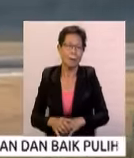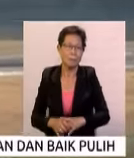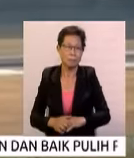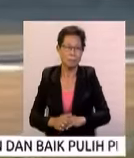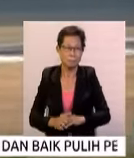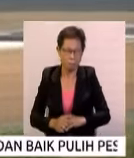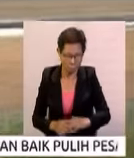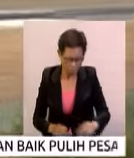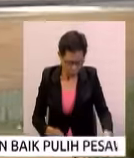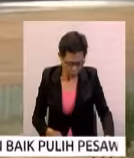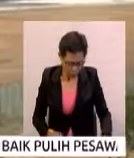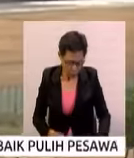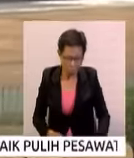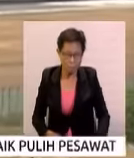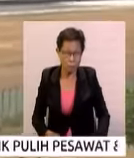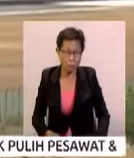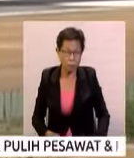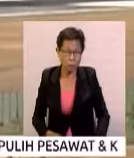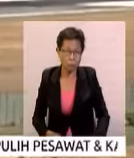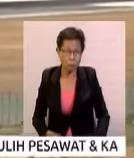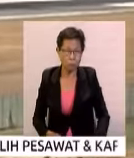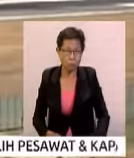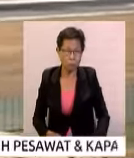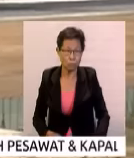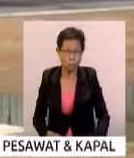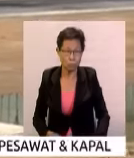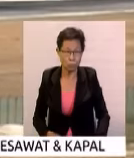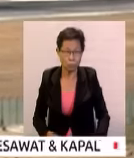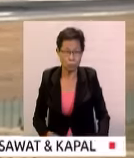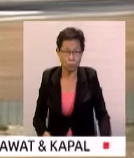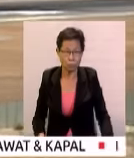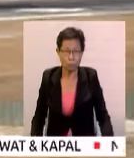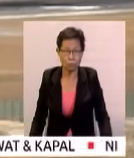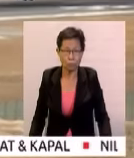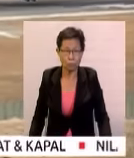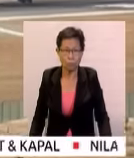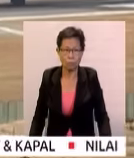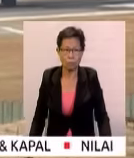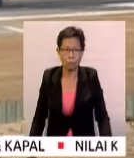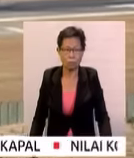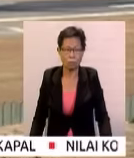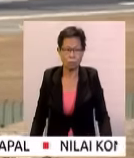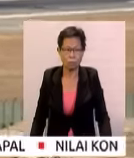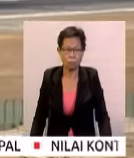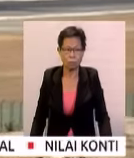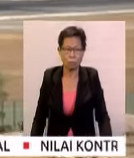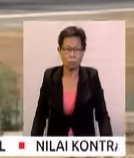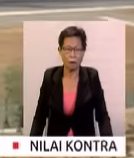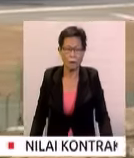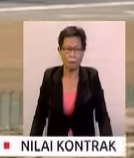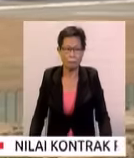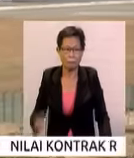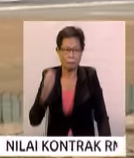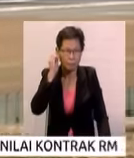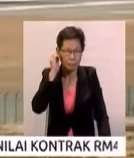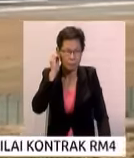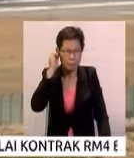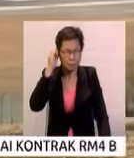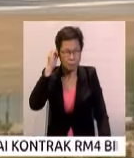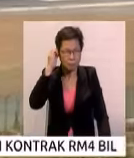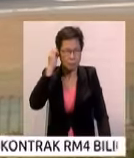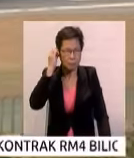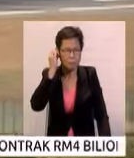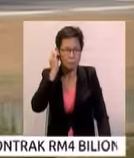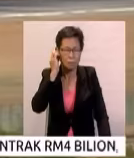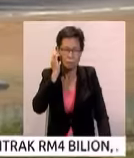membaik pulih pesawat Sukhoi dalam tempoh 2 tahun menjimatkan 70% kos penyelenggaraan jika dia